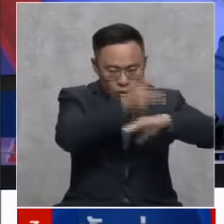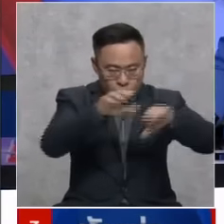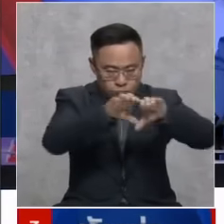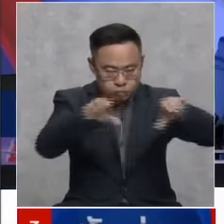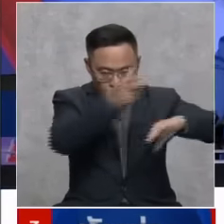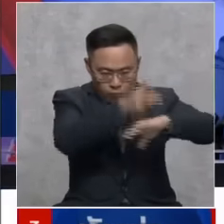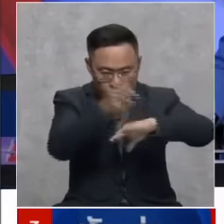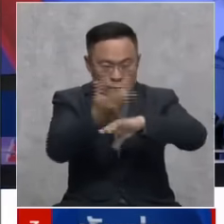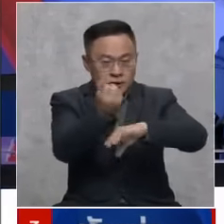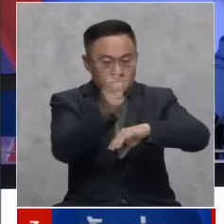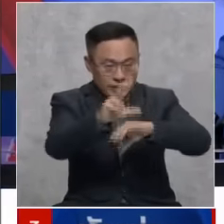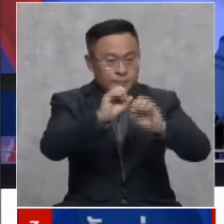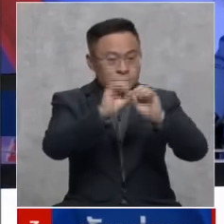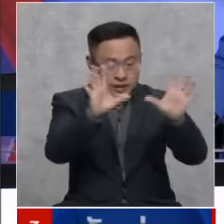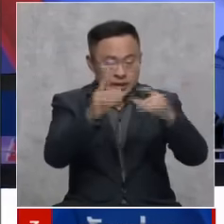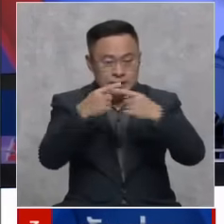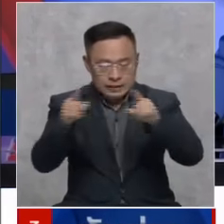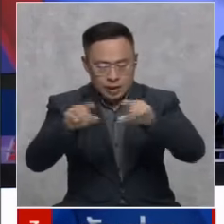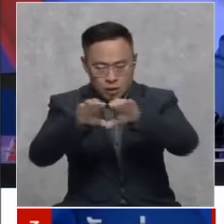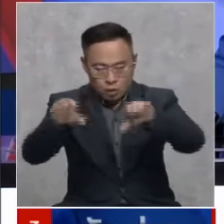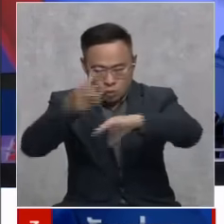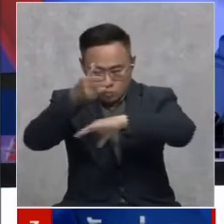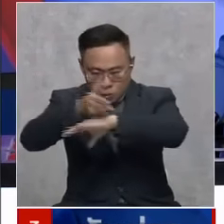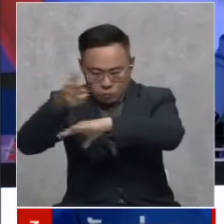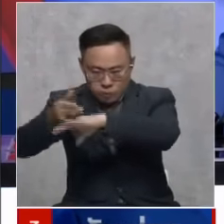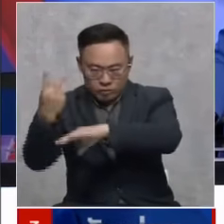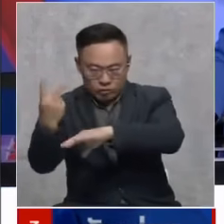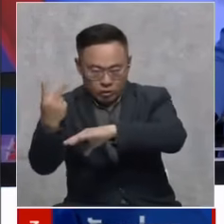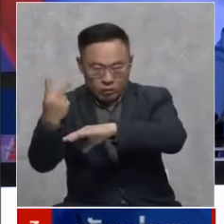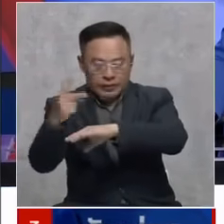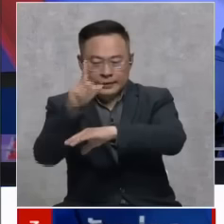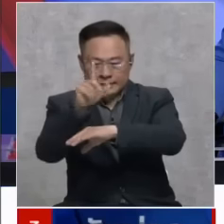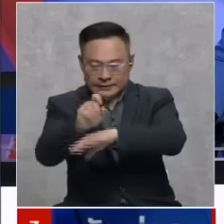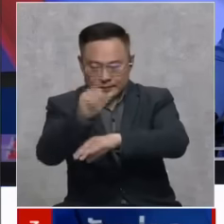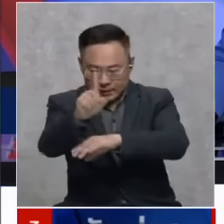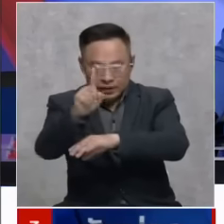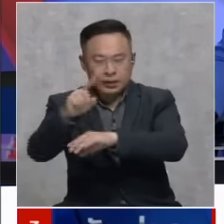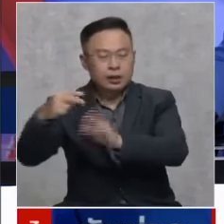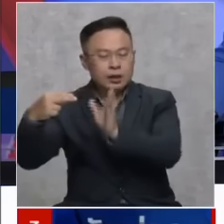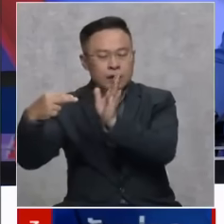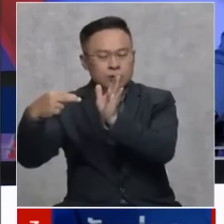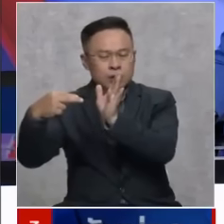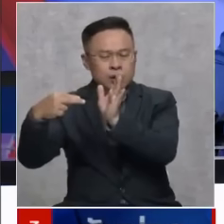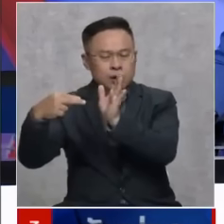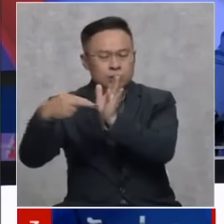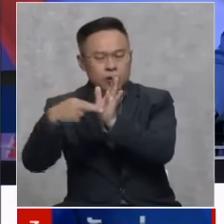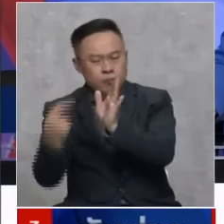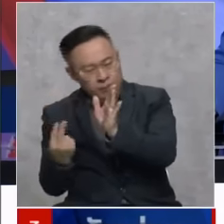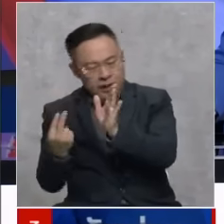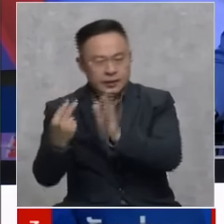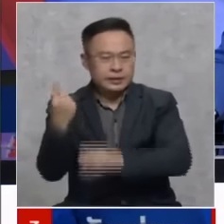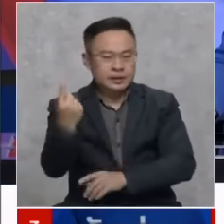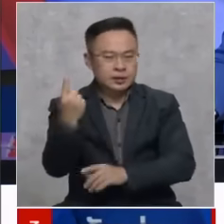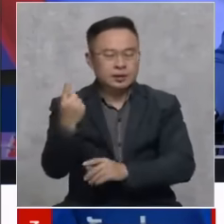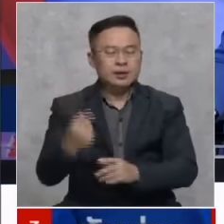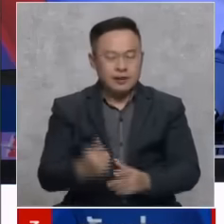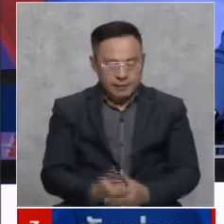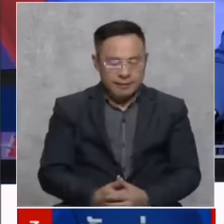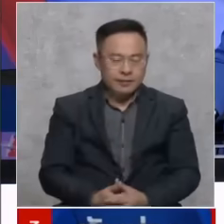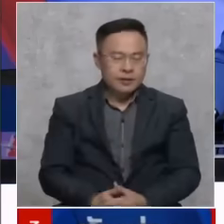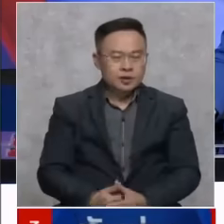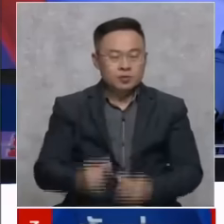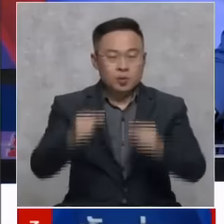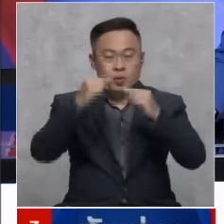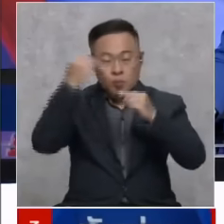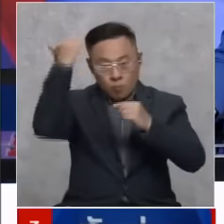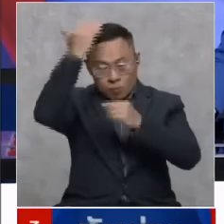อีก1ตัวกำนันนกเป็นคนสั่งปิดก็คือถอดปลั๊กตั้งแต่ช่วง10นาฬิกากว่าๆละก่อนที่จะมีงานเลี้ยงเกิดขึ้น